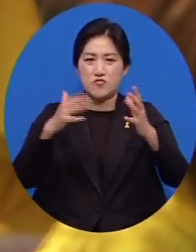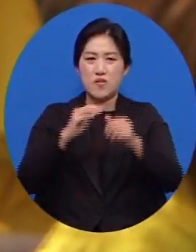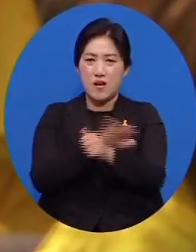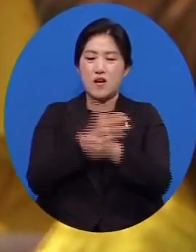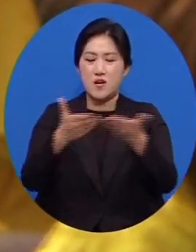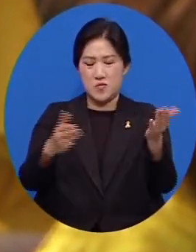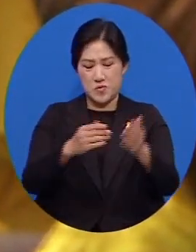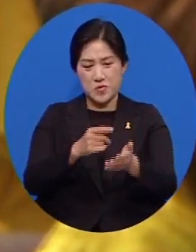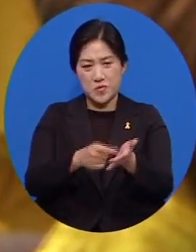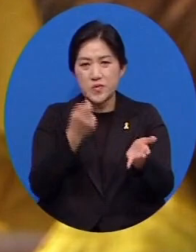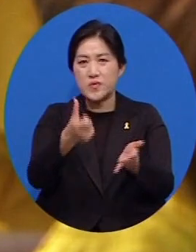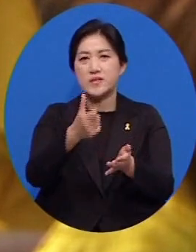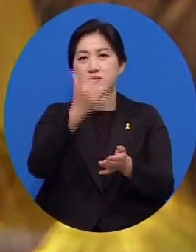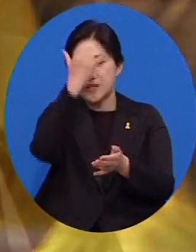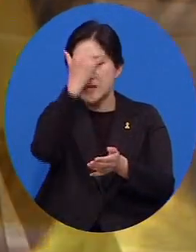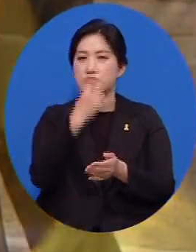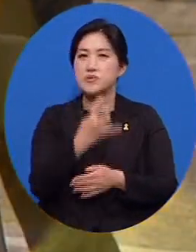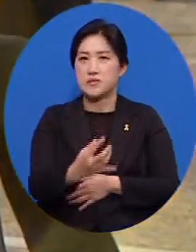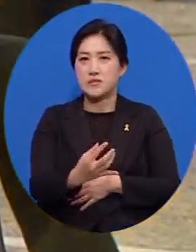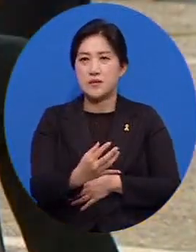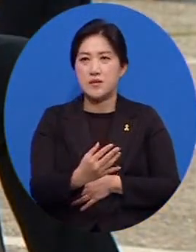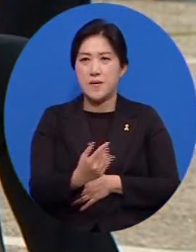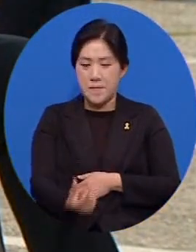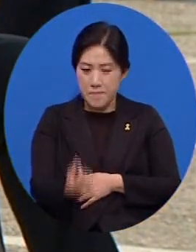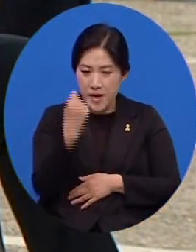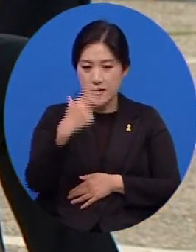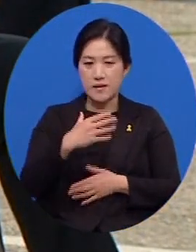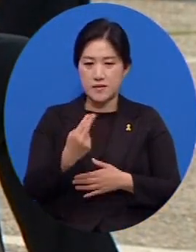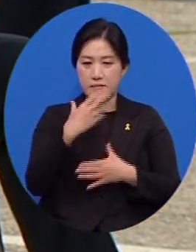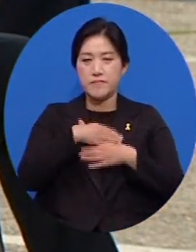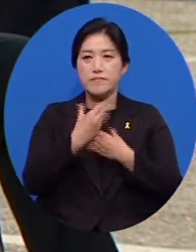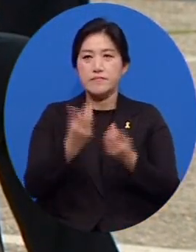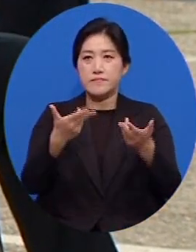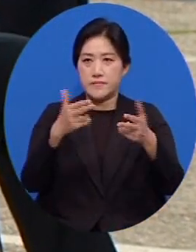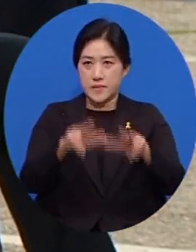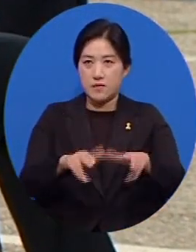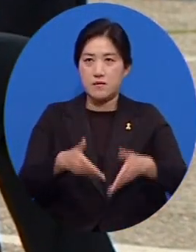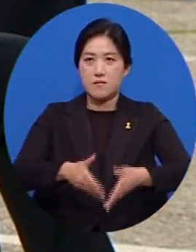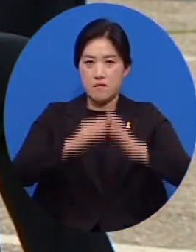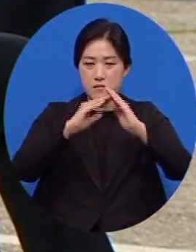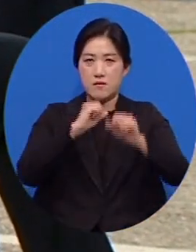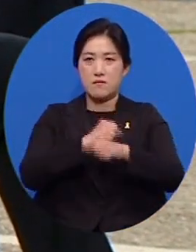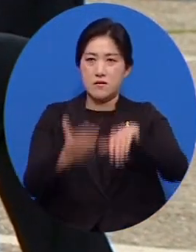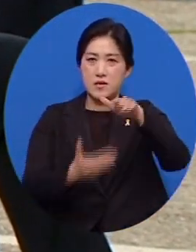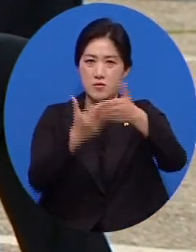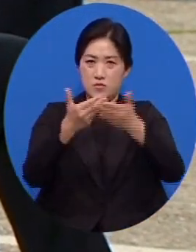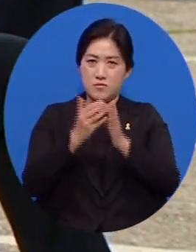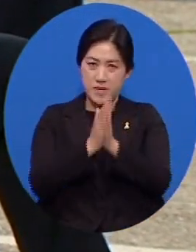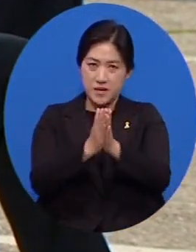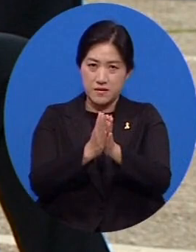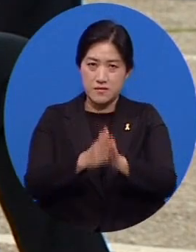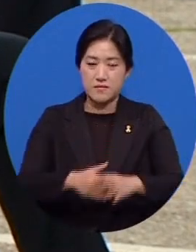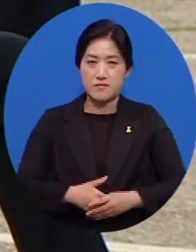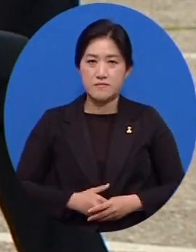최소한의 도리입니다. 부디 하루빨리 생명안전공원 건설 이뤄주길